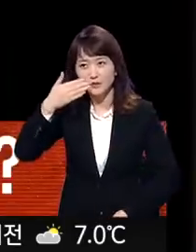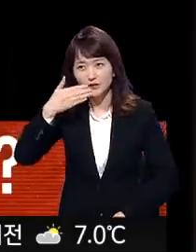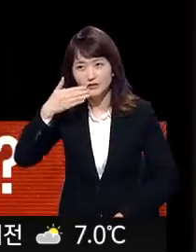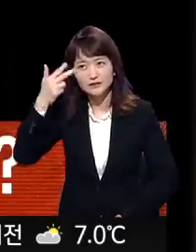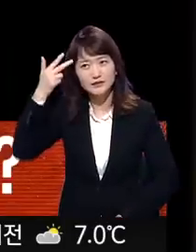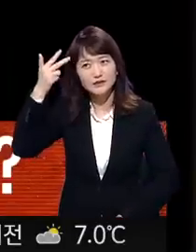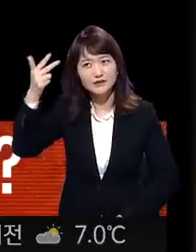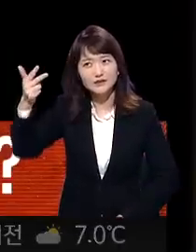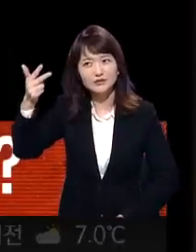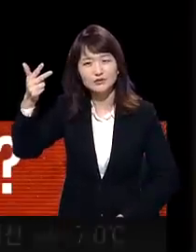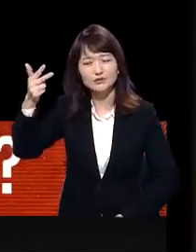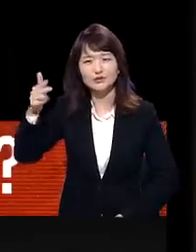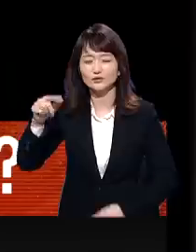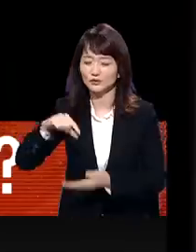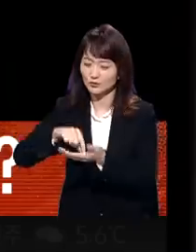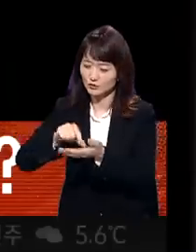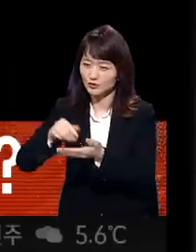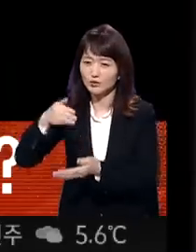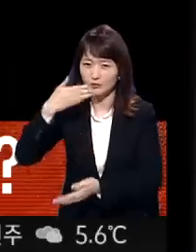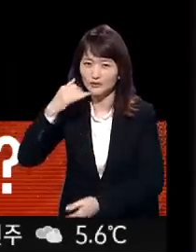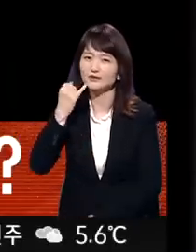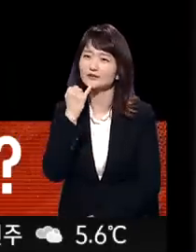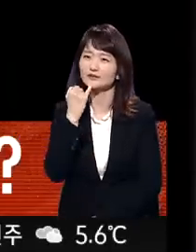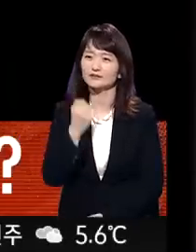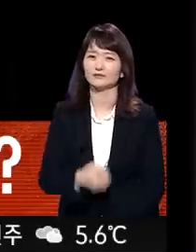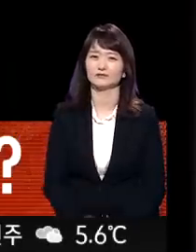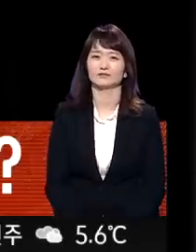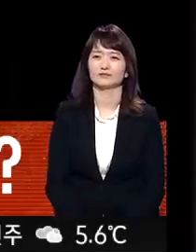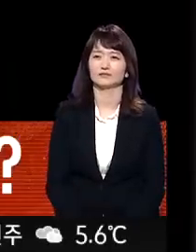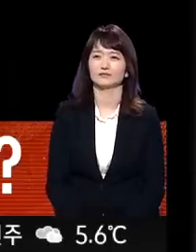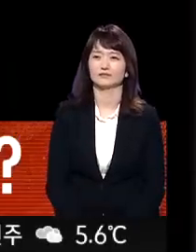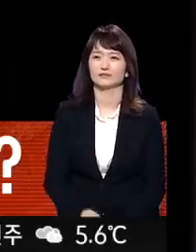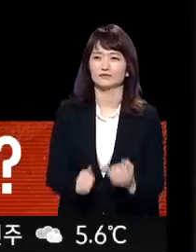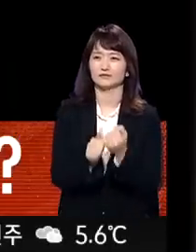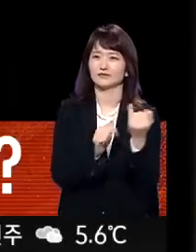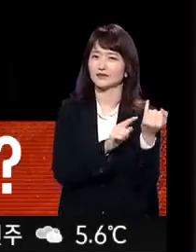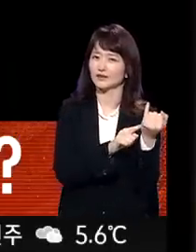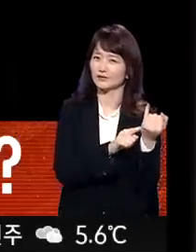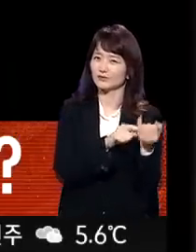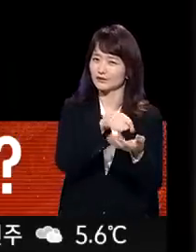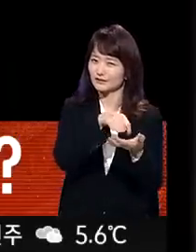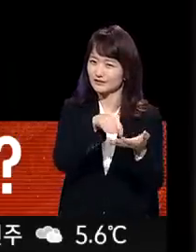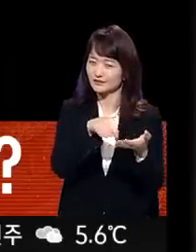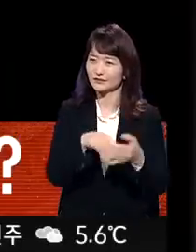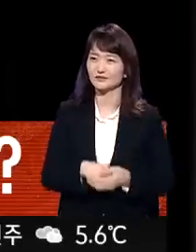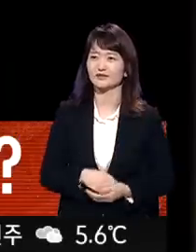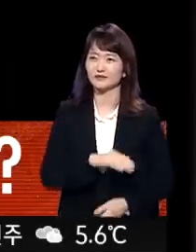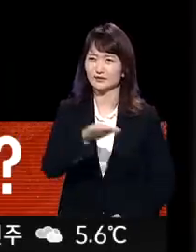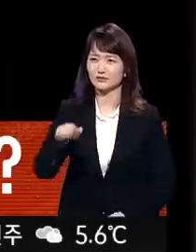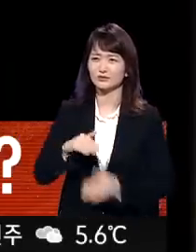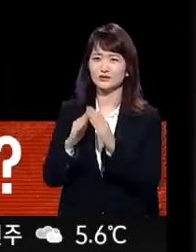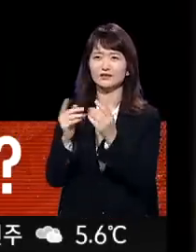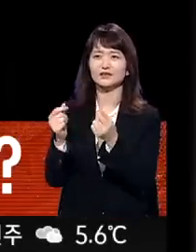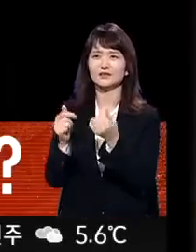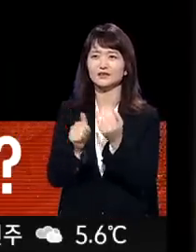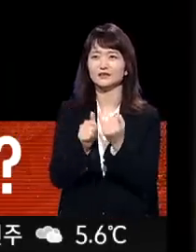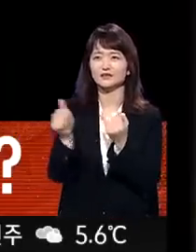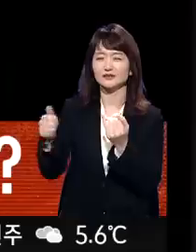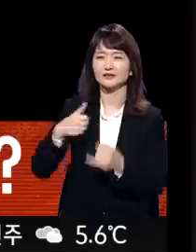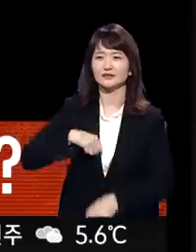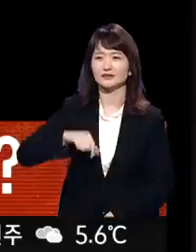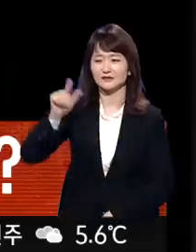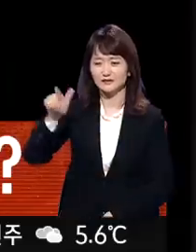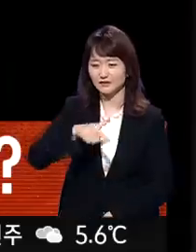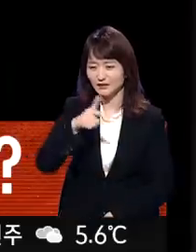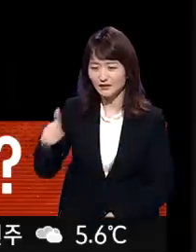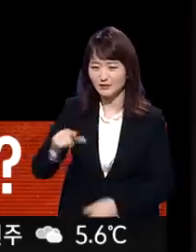지장 전혀 없습니다라고 말씀을 하셨습니다. 기리기리 님, 우리 와이프가 쓴 건가? 김상민 님, 우리 집이랑 비슷하네. 신랑이랑 아들은 하루